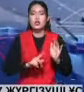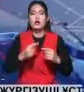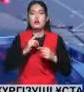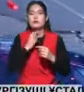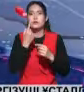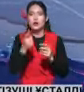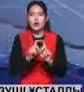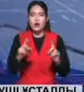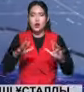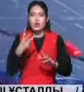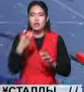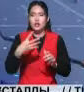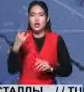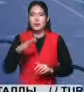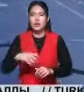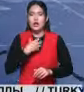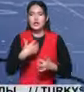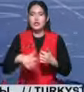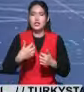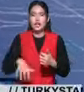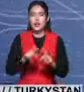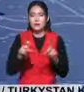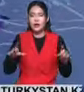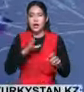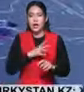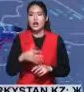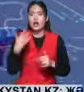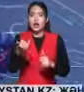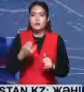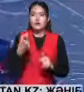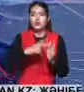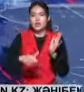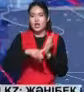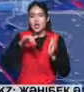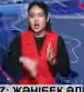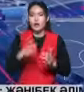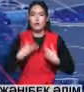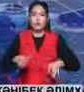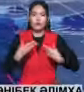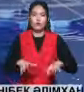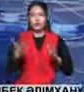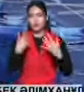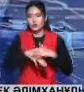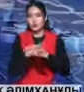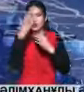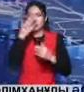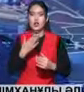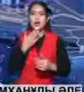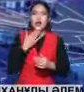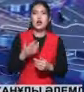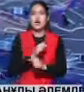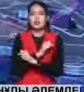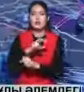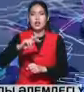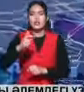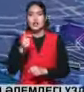сыныпты, 341 000 негізгі мектеп тәмәмдайды. Ал 186 000 бала оқу ордасымен қоштасады. Жазғы демалысқа шыққан балалар